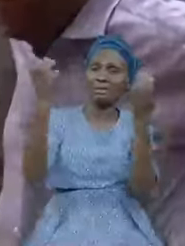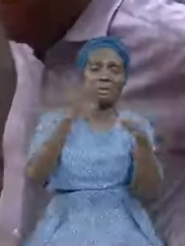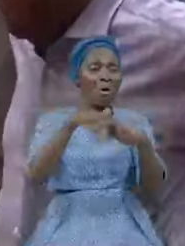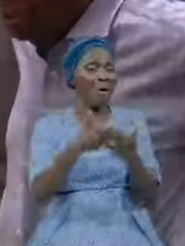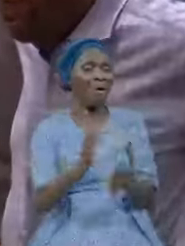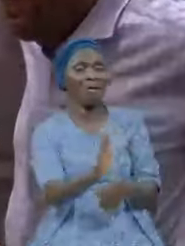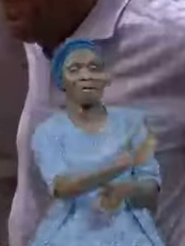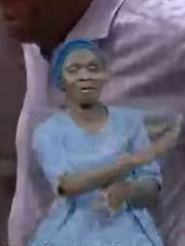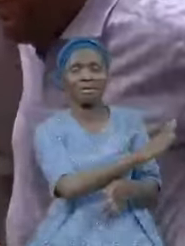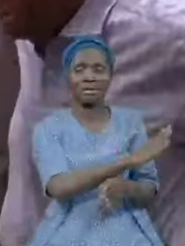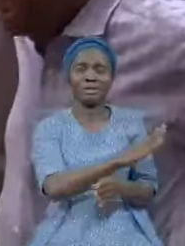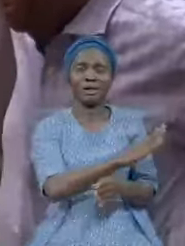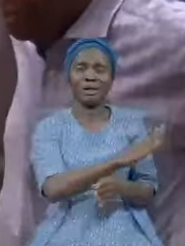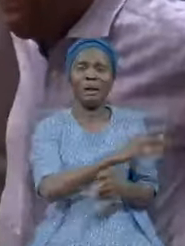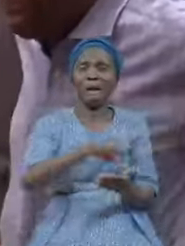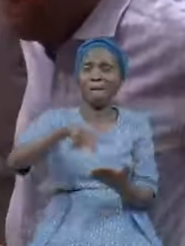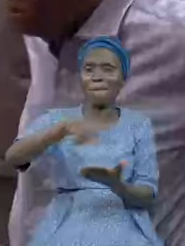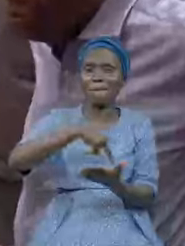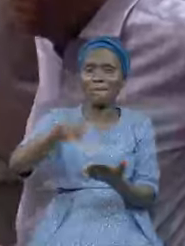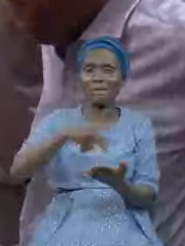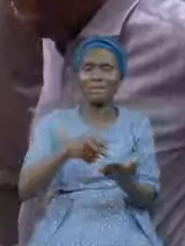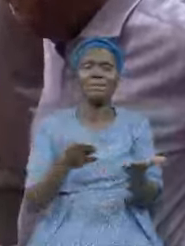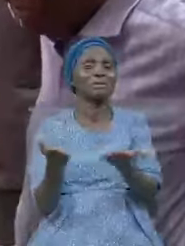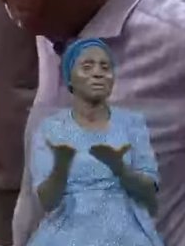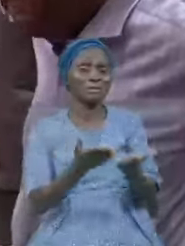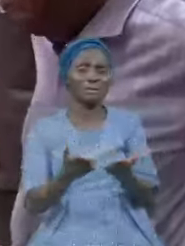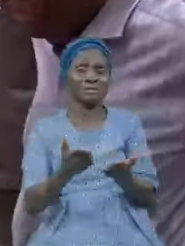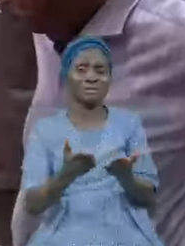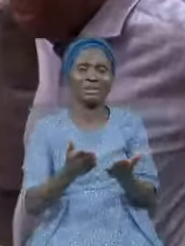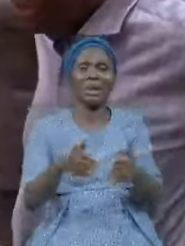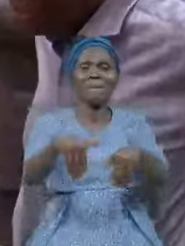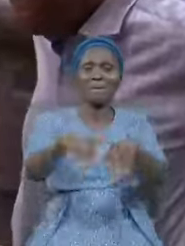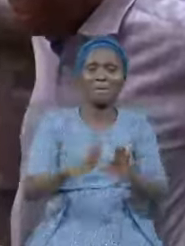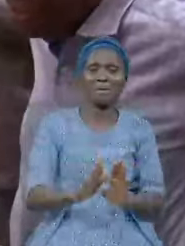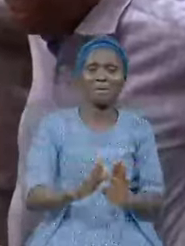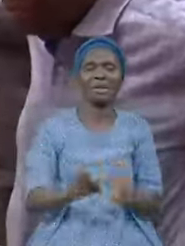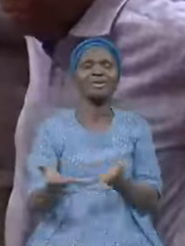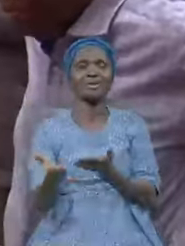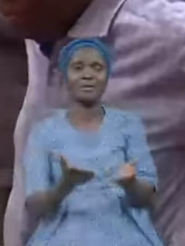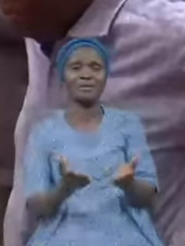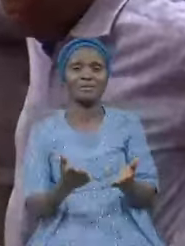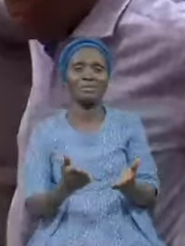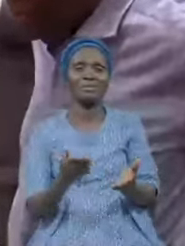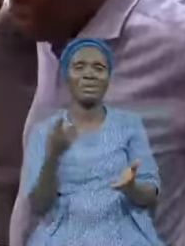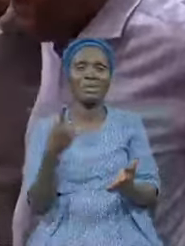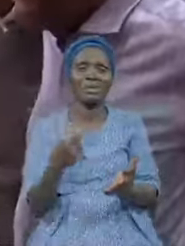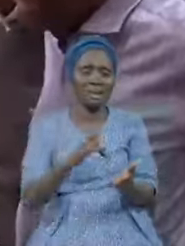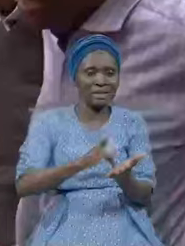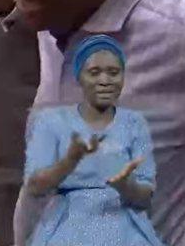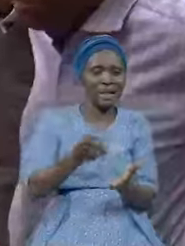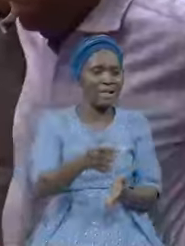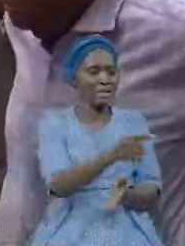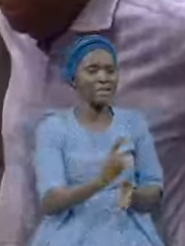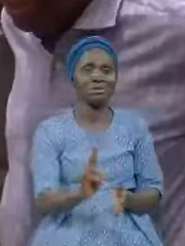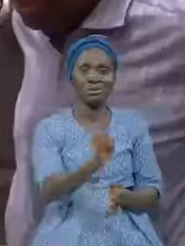t les comment ils le font toutes leurs festivités